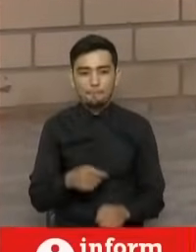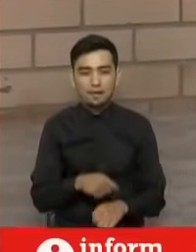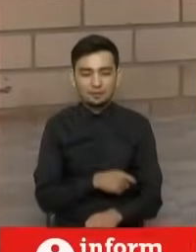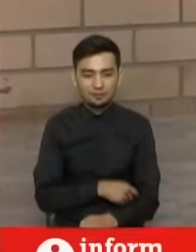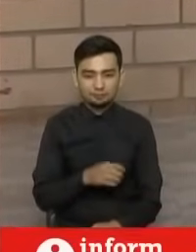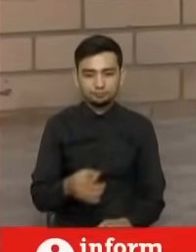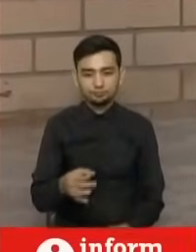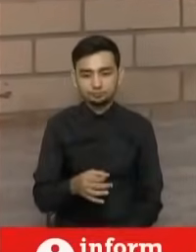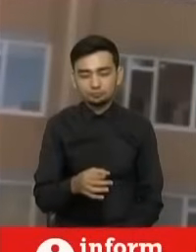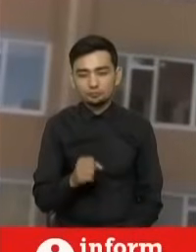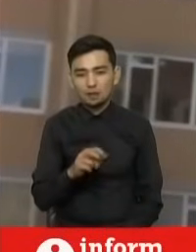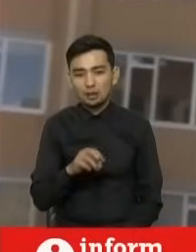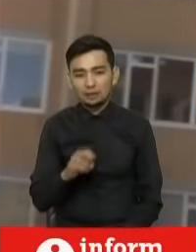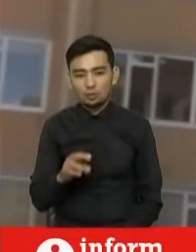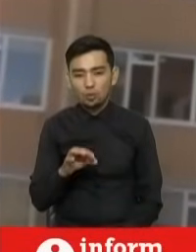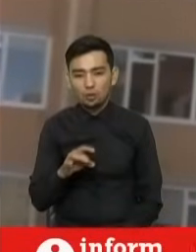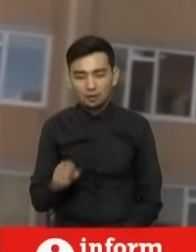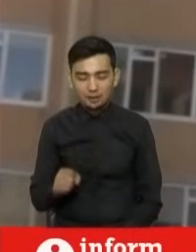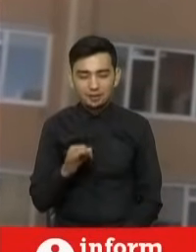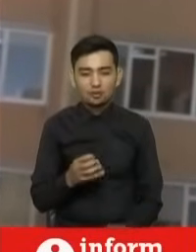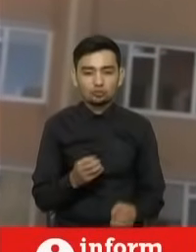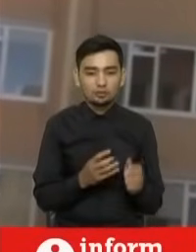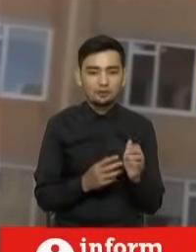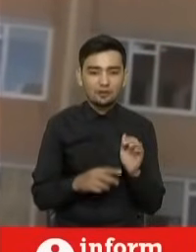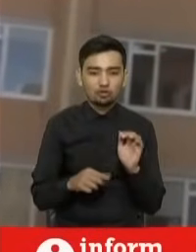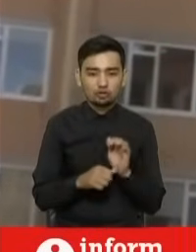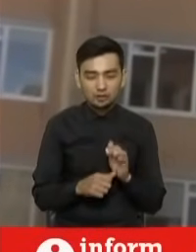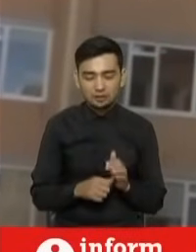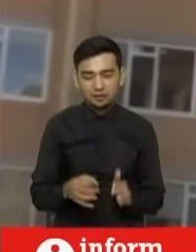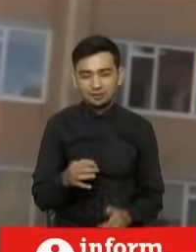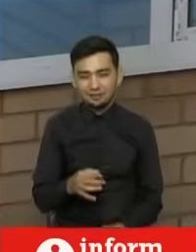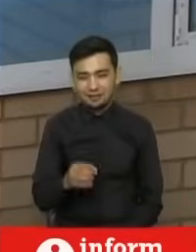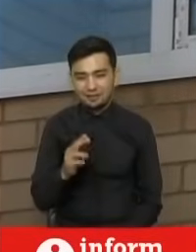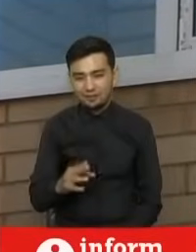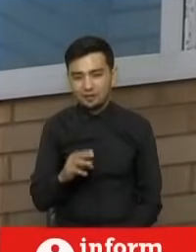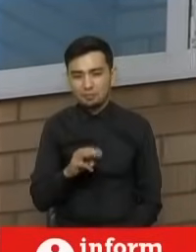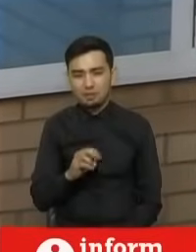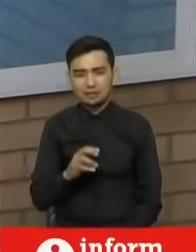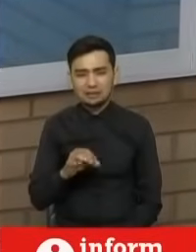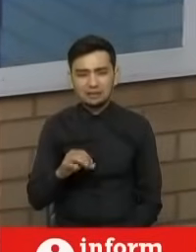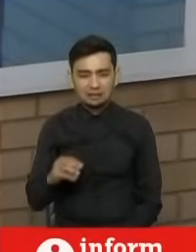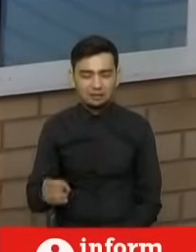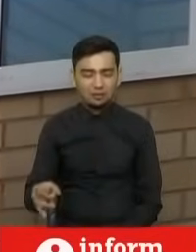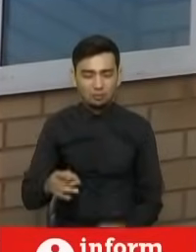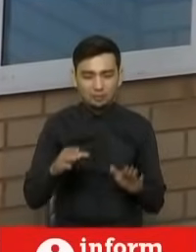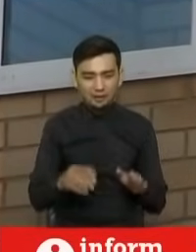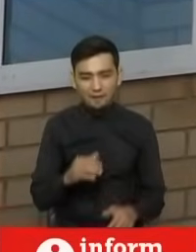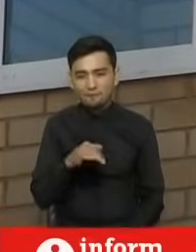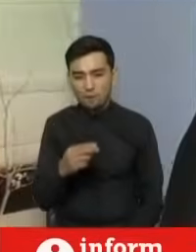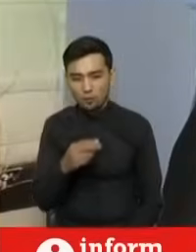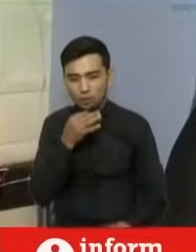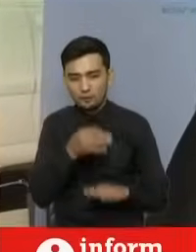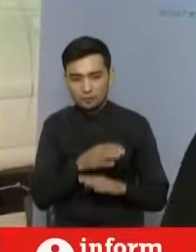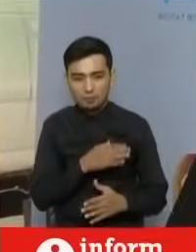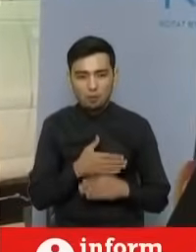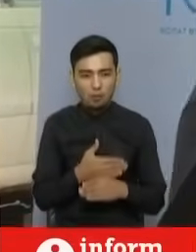в микрорайоне Алтын-Орда. Остальные 26 квартир в микрорайоне Юнис-Сити и массиве Каргалы. В фонде отметили, что помощь оказывают в